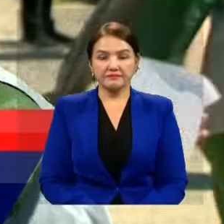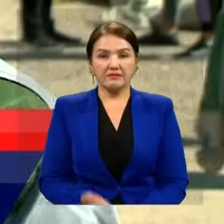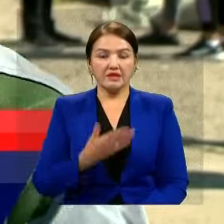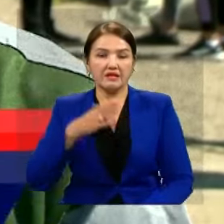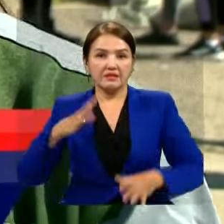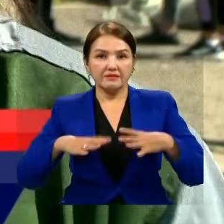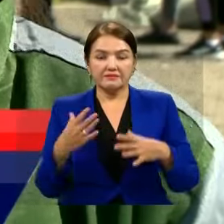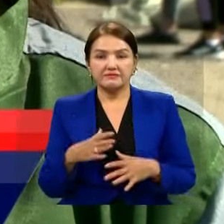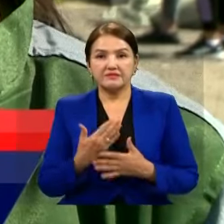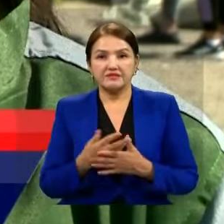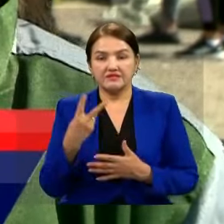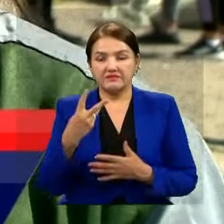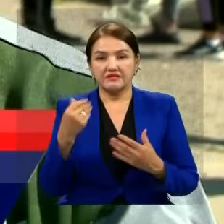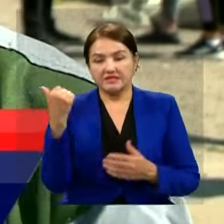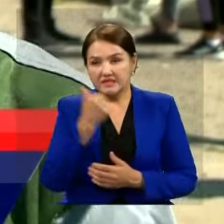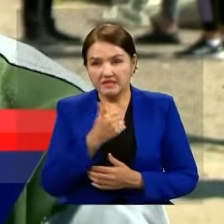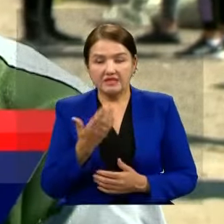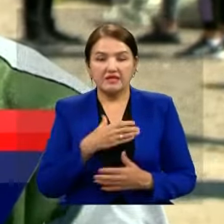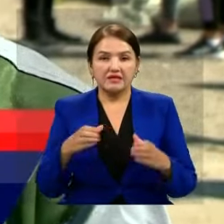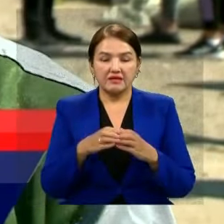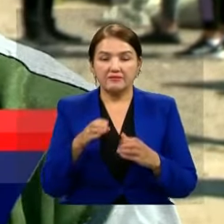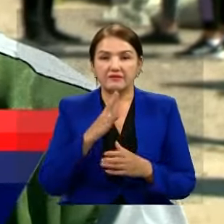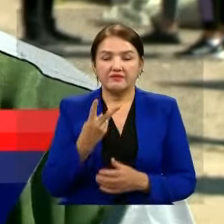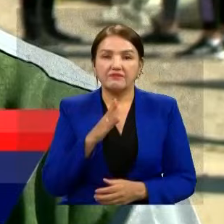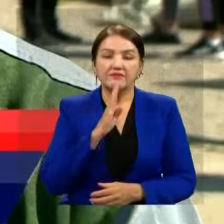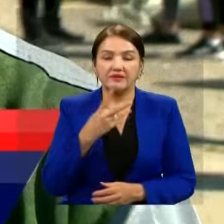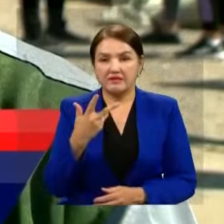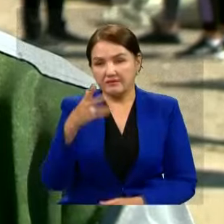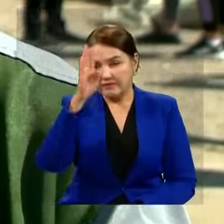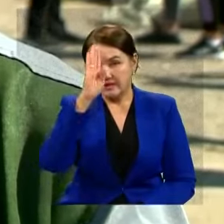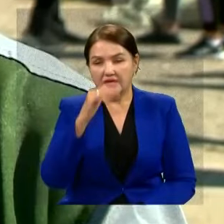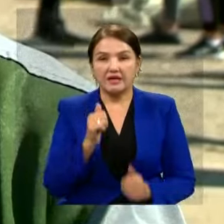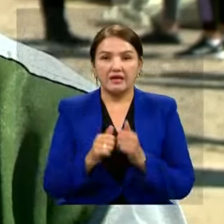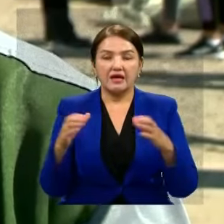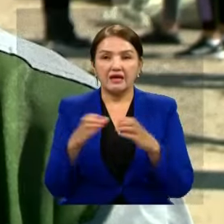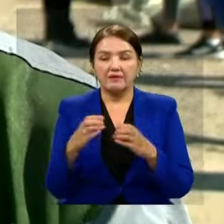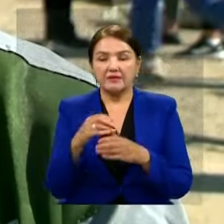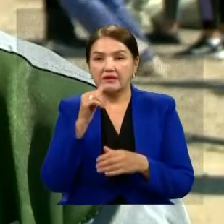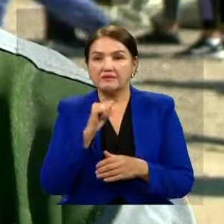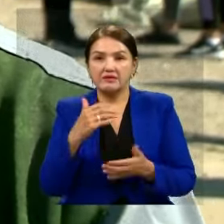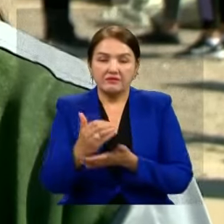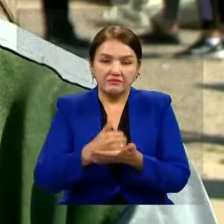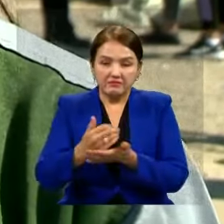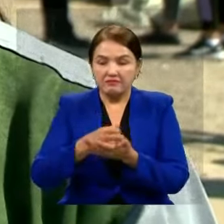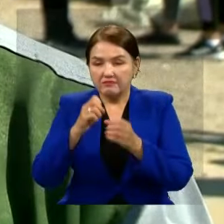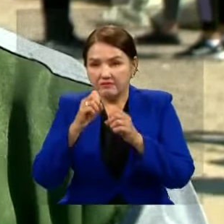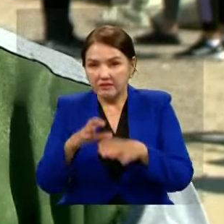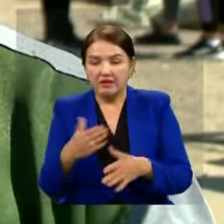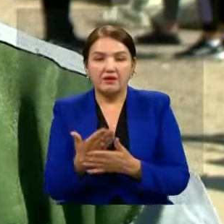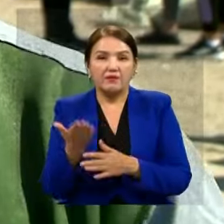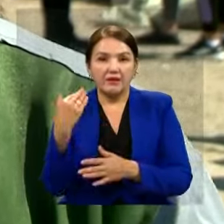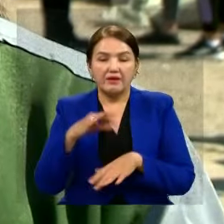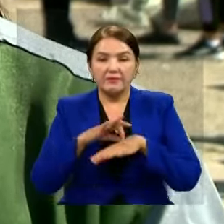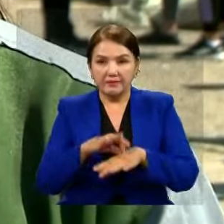Мы готовились к марафону 2 недели. В нашей команде 2 девочки и 3 мальчика. Каждая команда пытается собрать как можно больше мусора. До этого